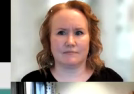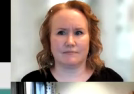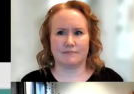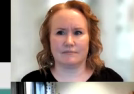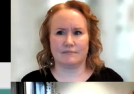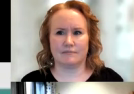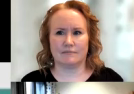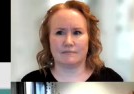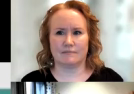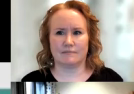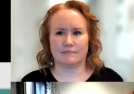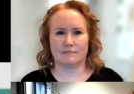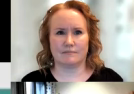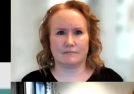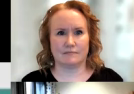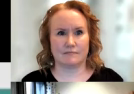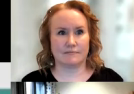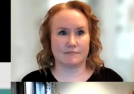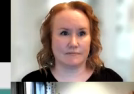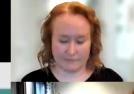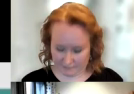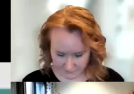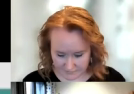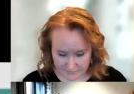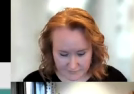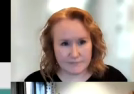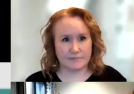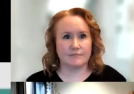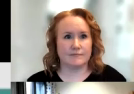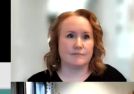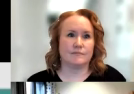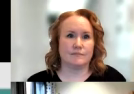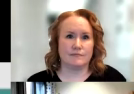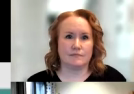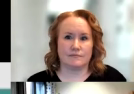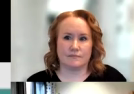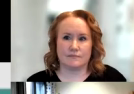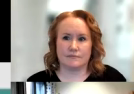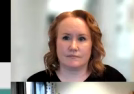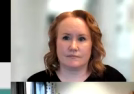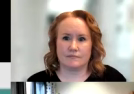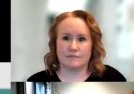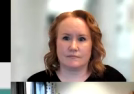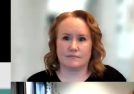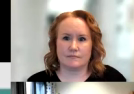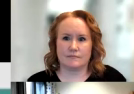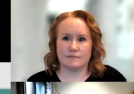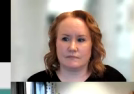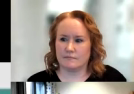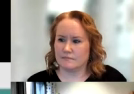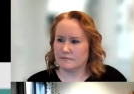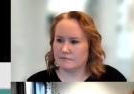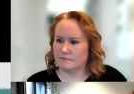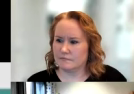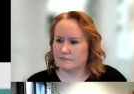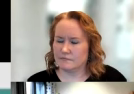Det blir stilt krav fra direktivet om på hva måte tilsynet skal håndheve dette, og vi snakker om både forenklet og utgående kontroll,